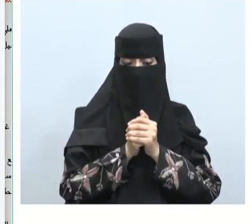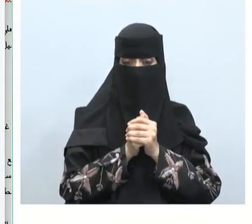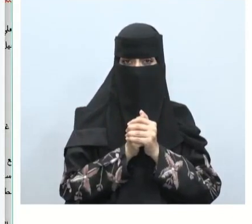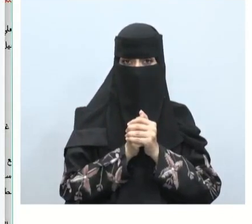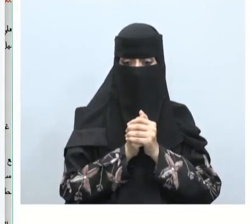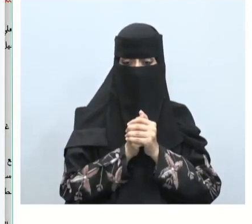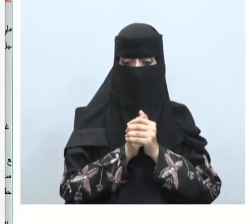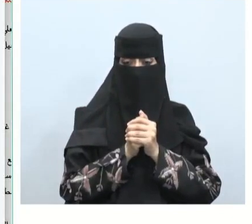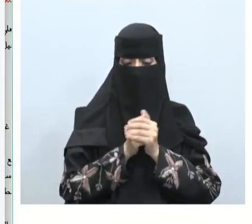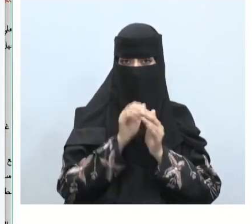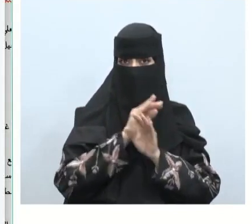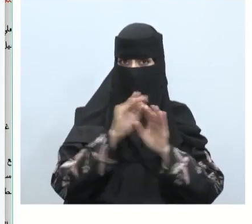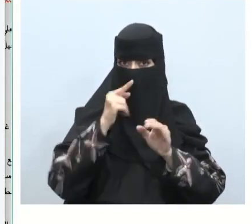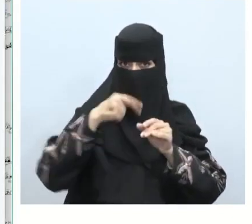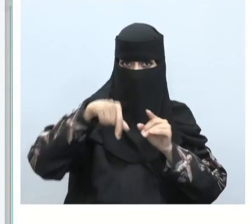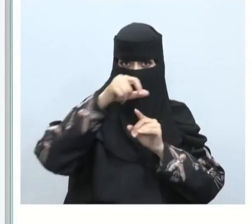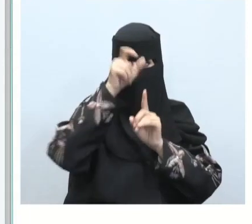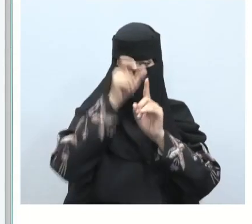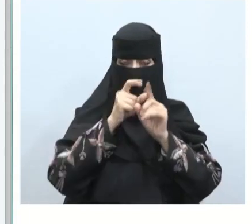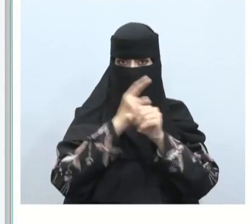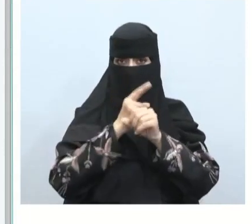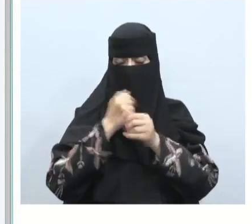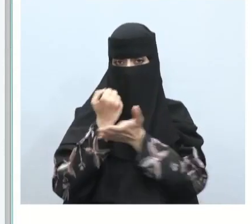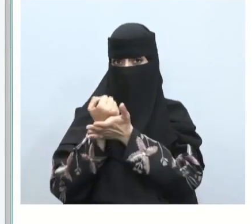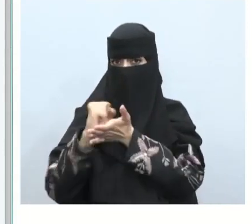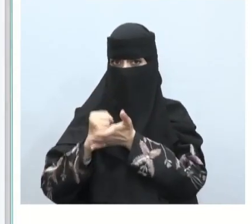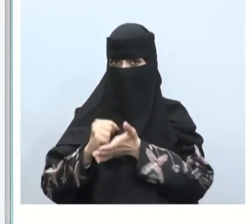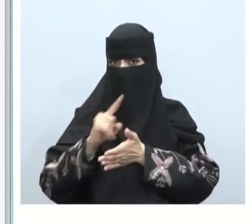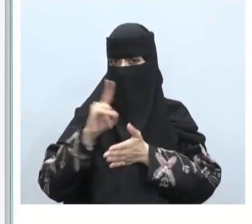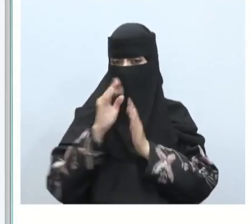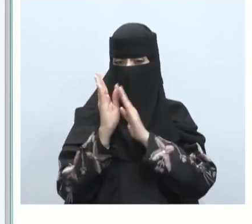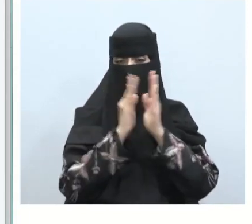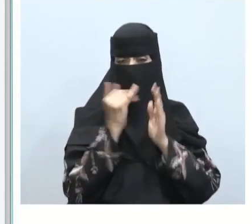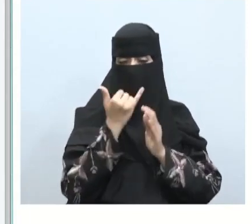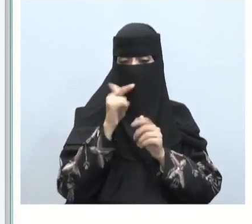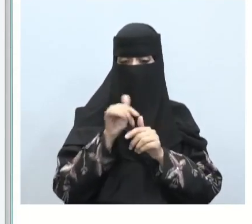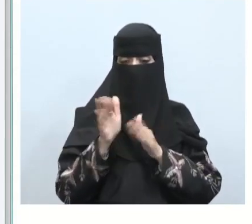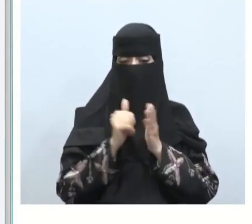فيه بعد الاتفاق مع معلمك قم بحذف الملفات غير الضروريه